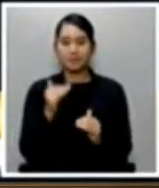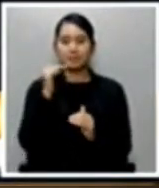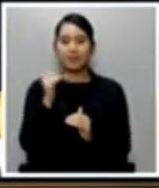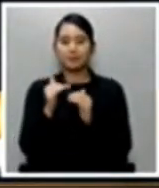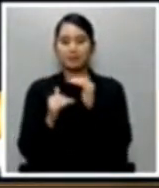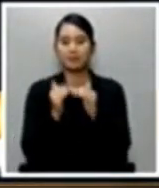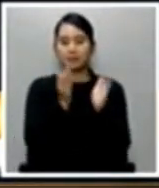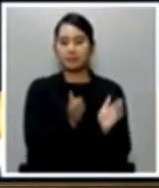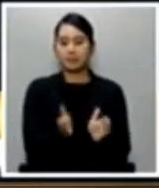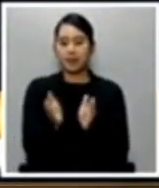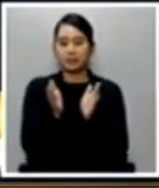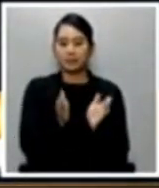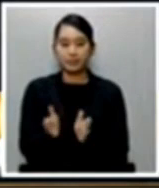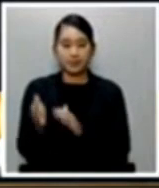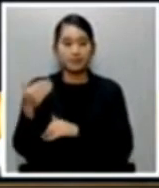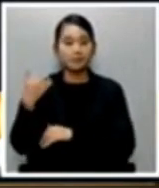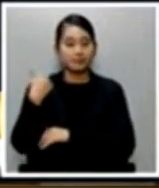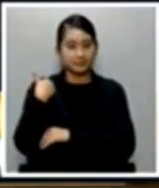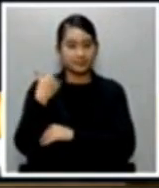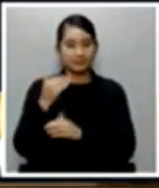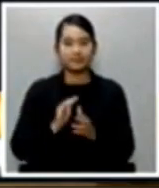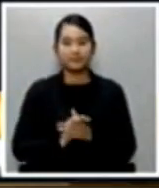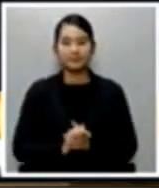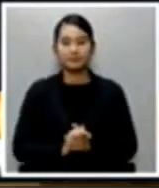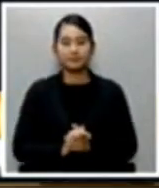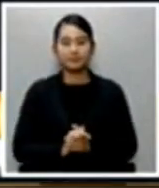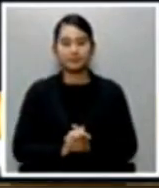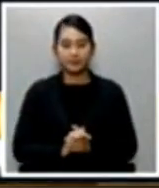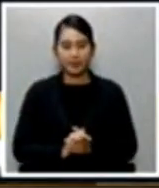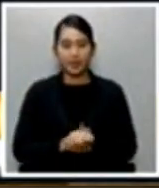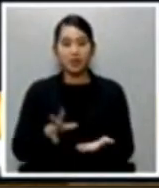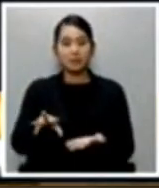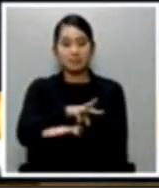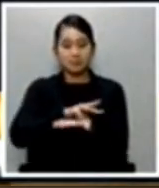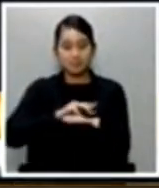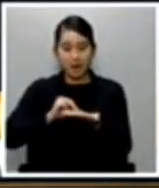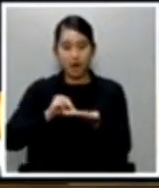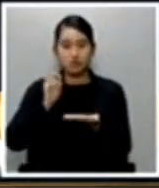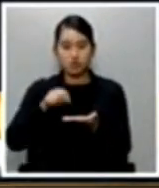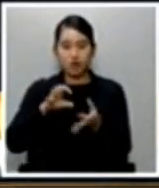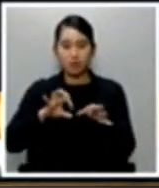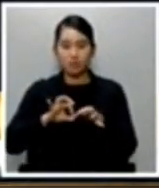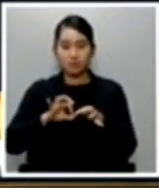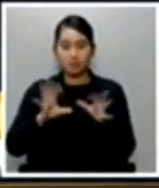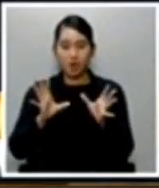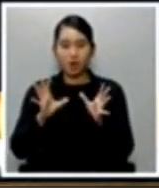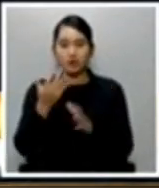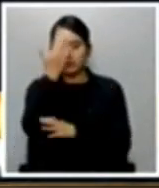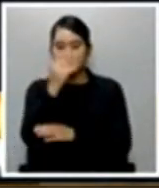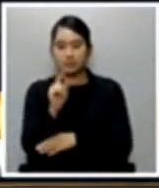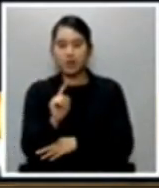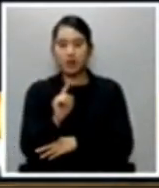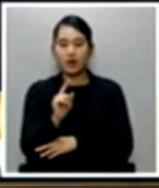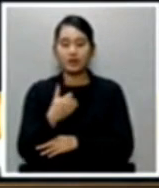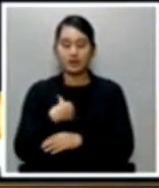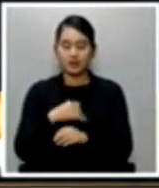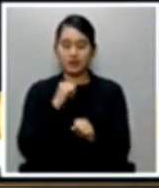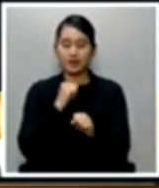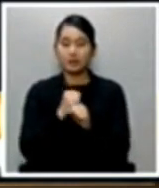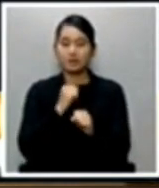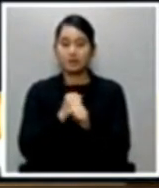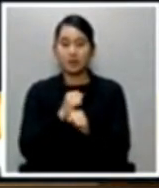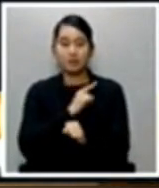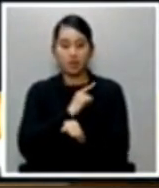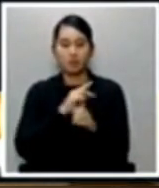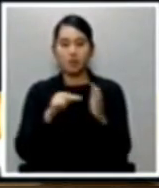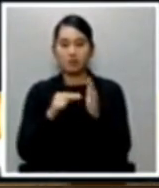ำเนินไปนะครับแต่พร้อมๆกันนั้นมหาลัยก็จะต้องถูกปลดล็อกเพราะว่ามหาลัยเองนั้นในการทำงานนั้น